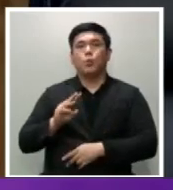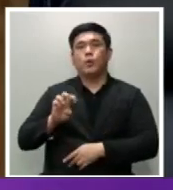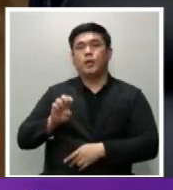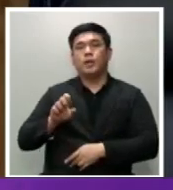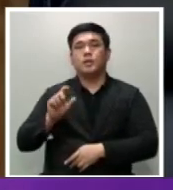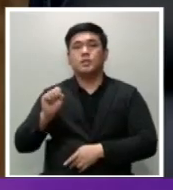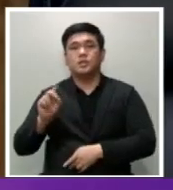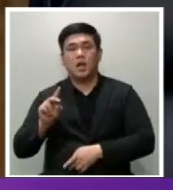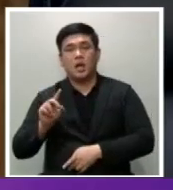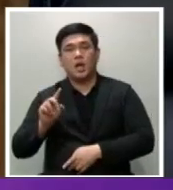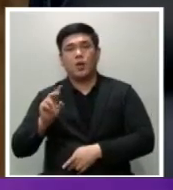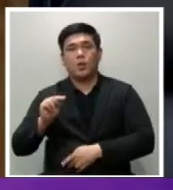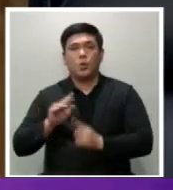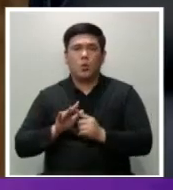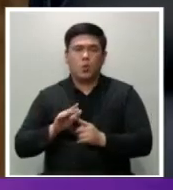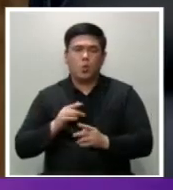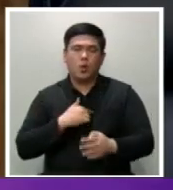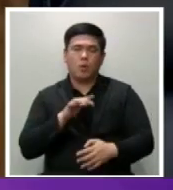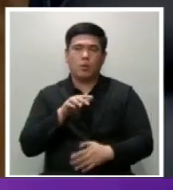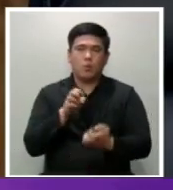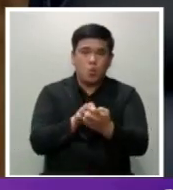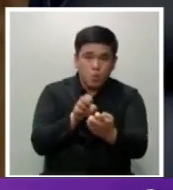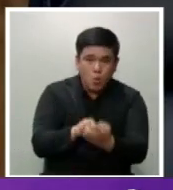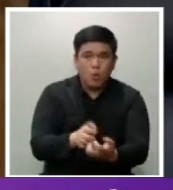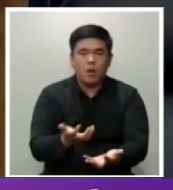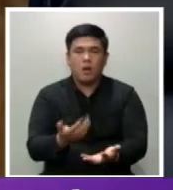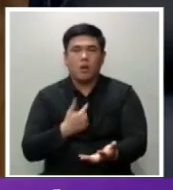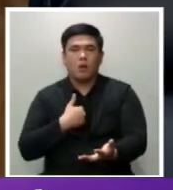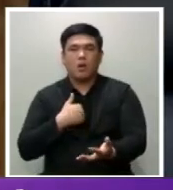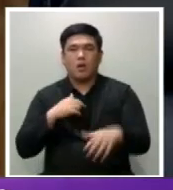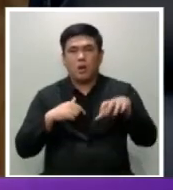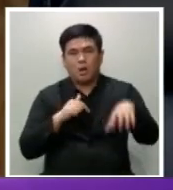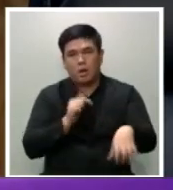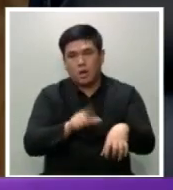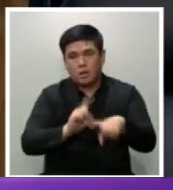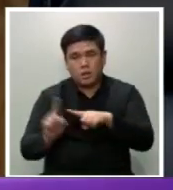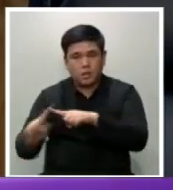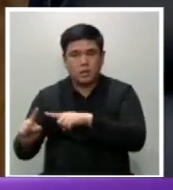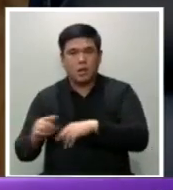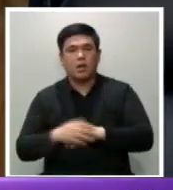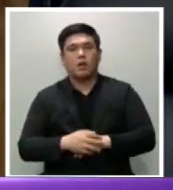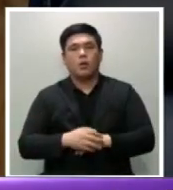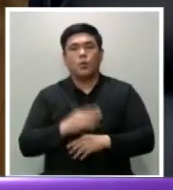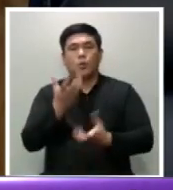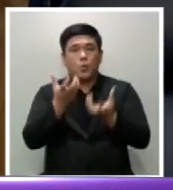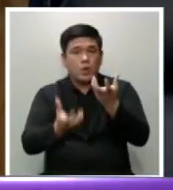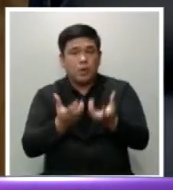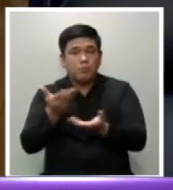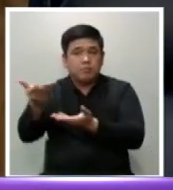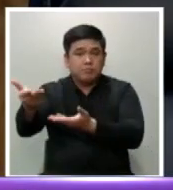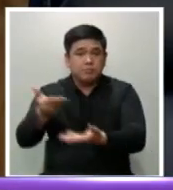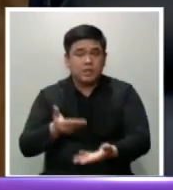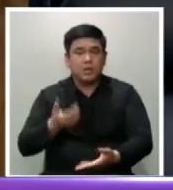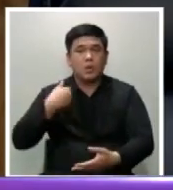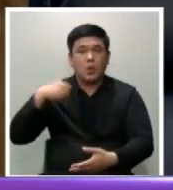ไหนก้าวก่ายแทรกแซงโดยเฉพาะองค์กรในกระบวนการยุติธรรมบังอาจไปเชิญอั